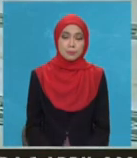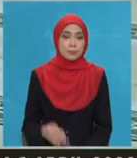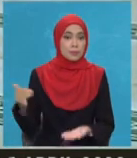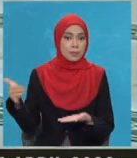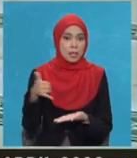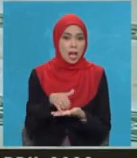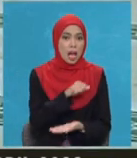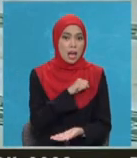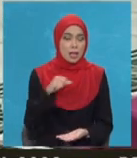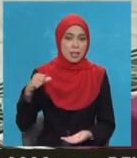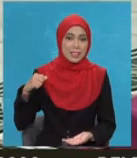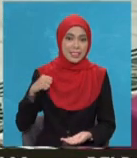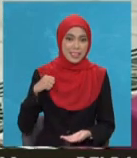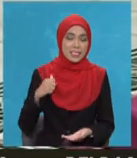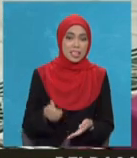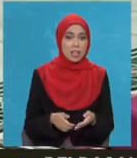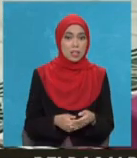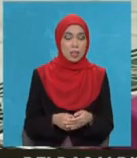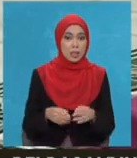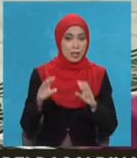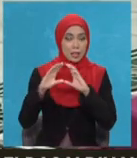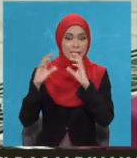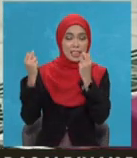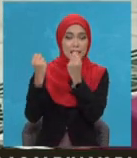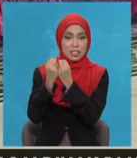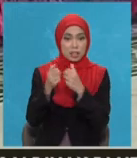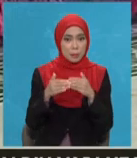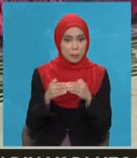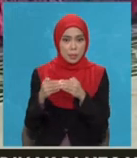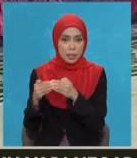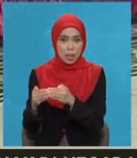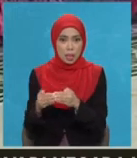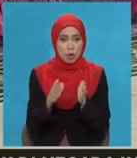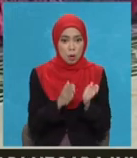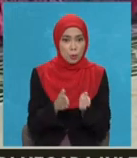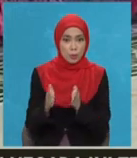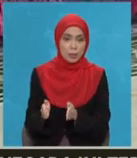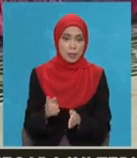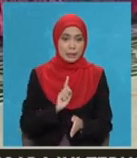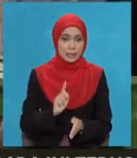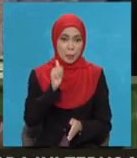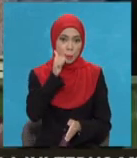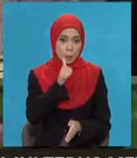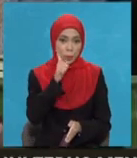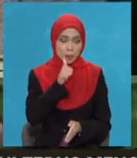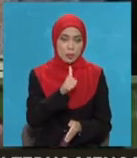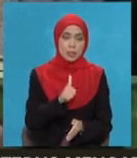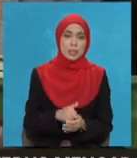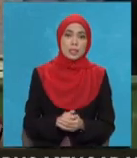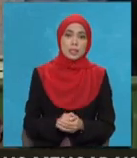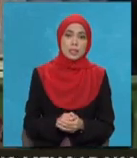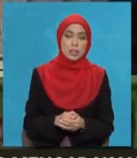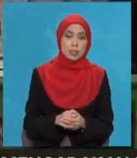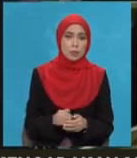oleh ahli-ahli kelas bimbingan muslimah dari seluruh negara selain mendorong para muslimah mengamalkan pembacaan AlQuran dan